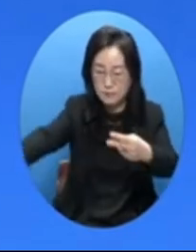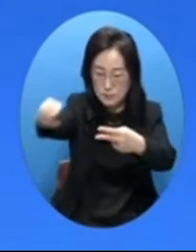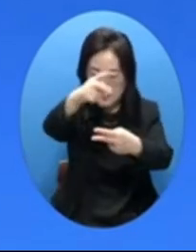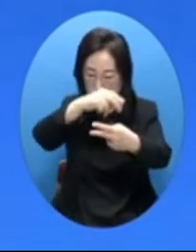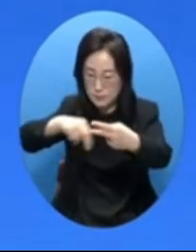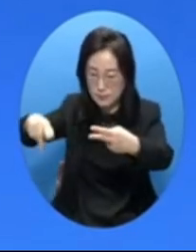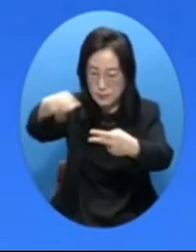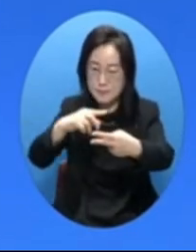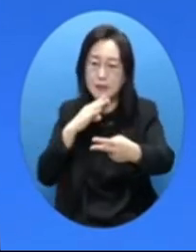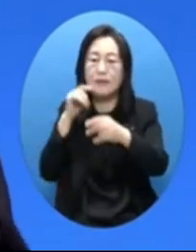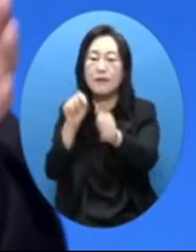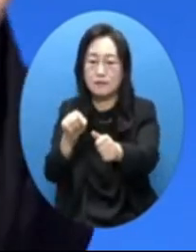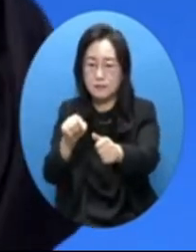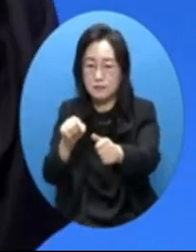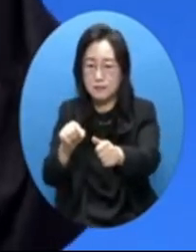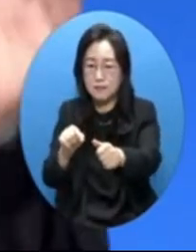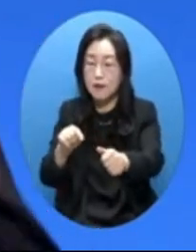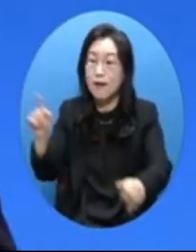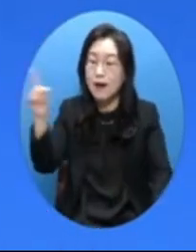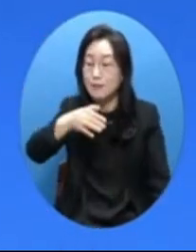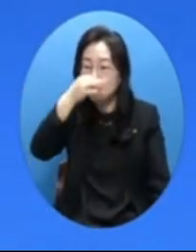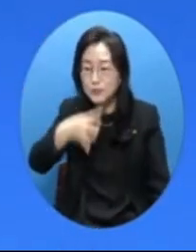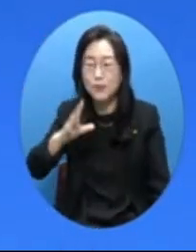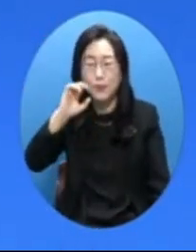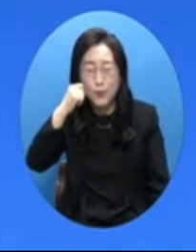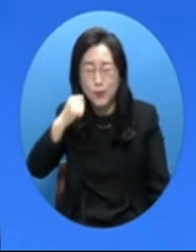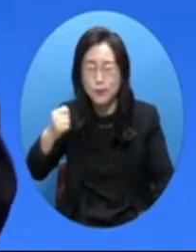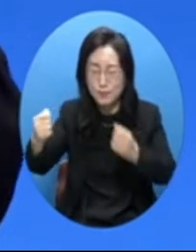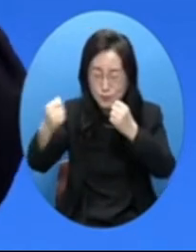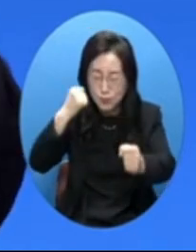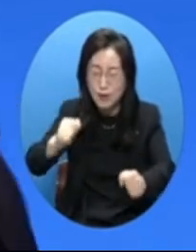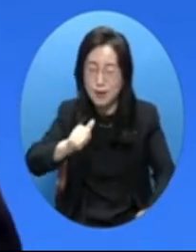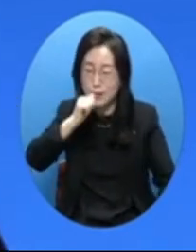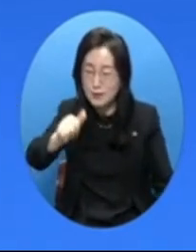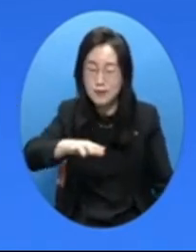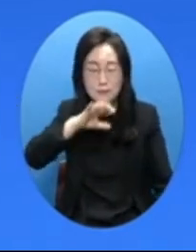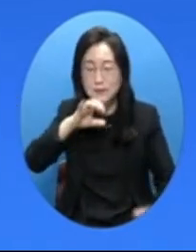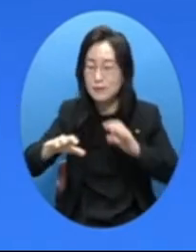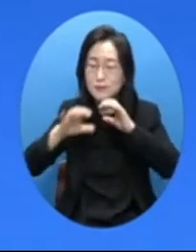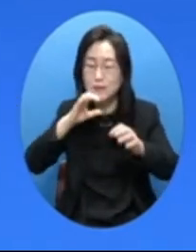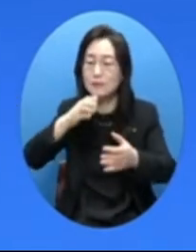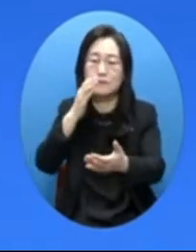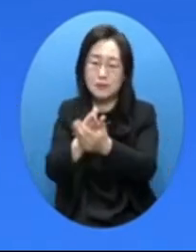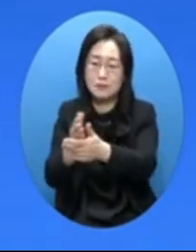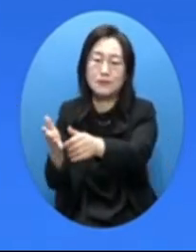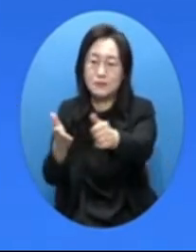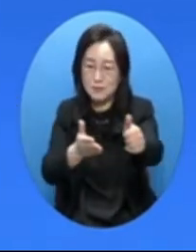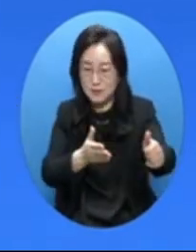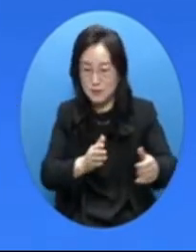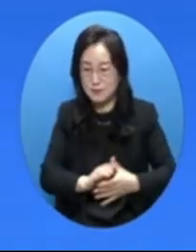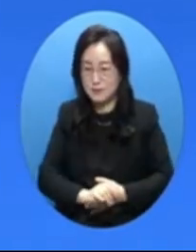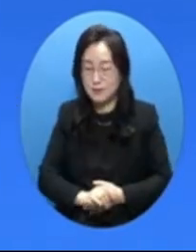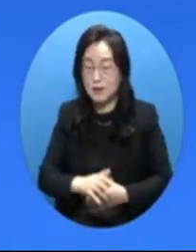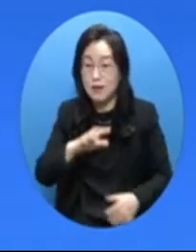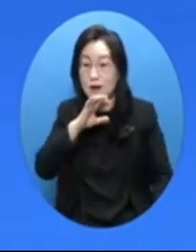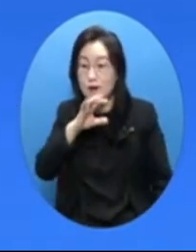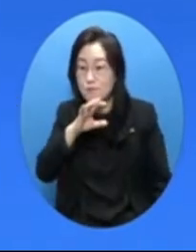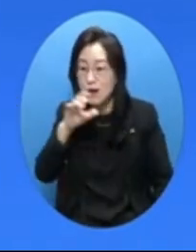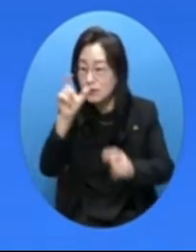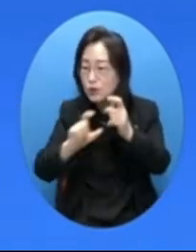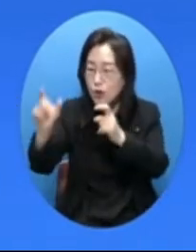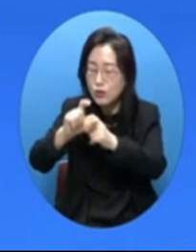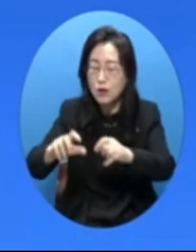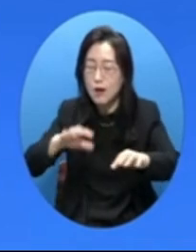하라 돌기만 하라 아무리 힘들고 어려워도 절대로 원망과 불평을 하지 않게 되기를 바랍니다 원망이